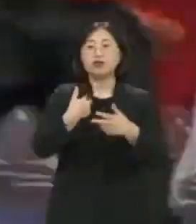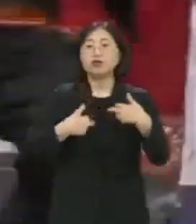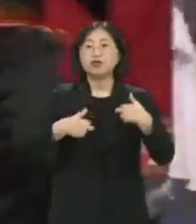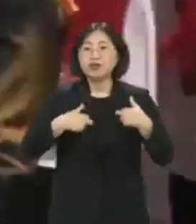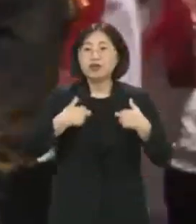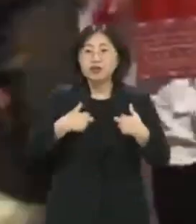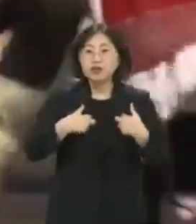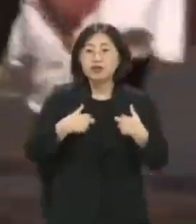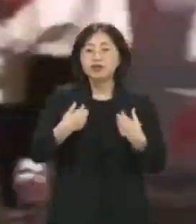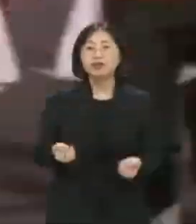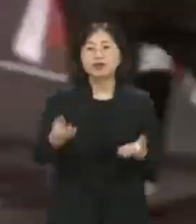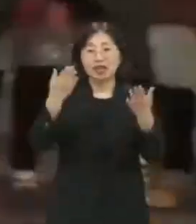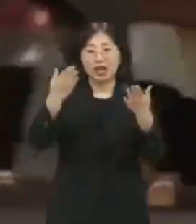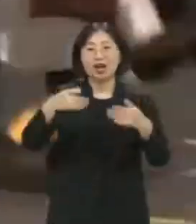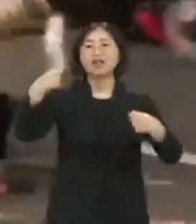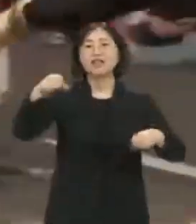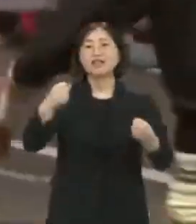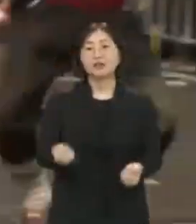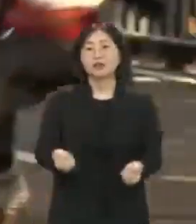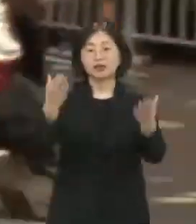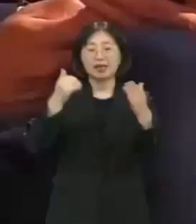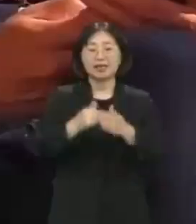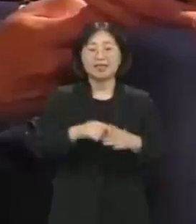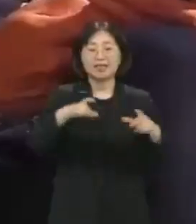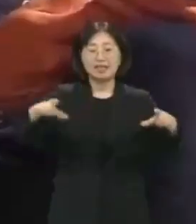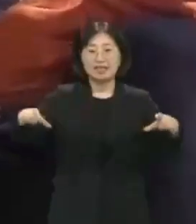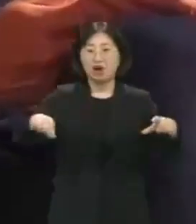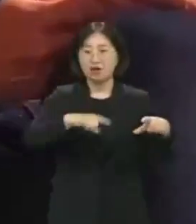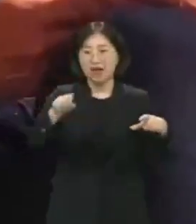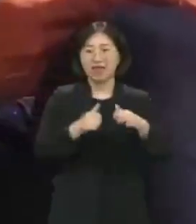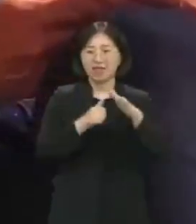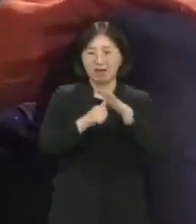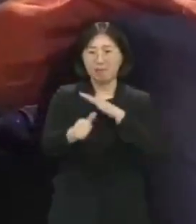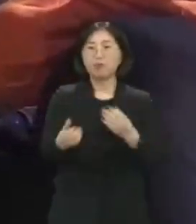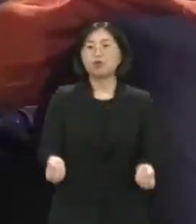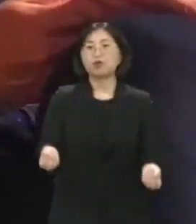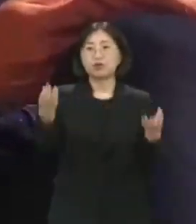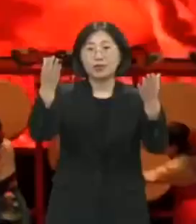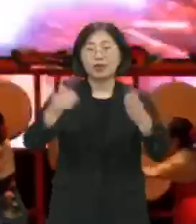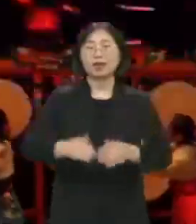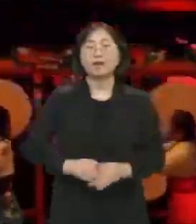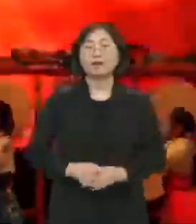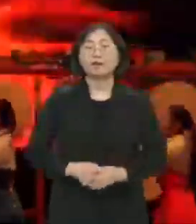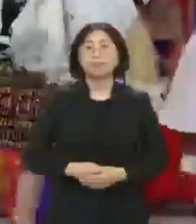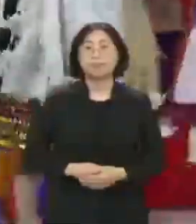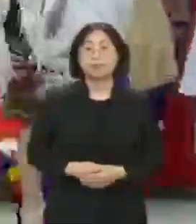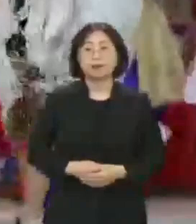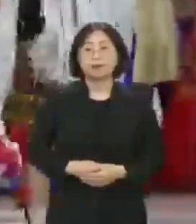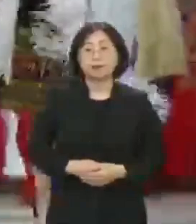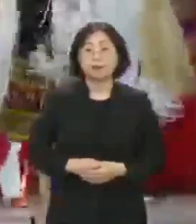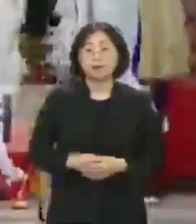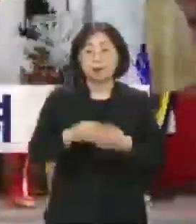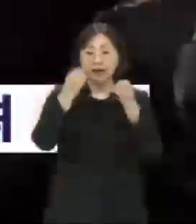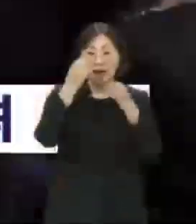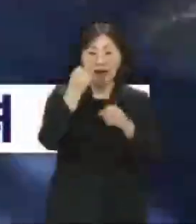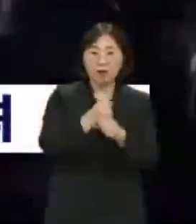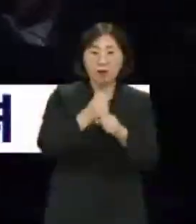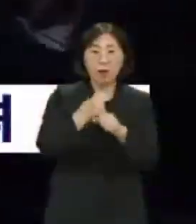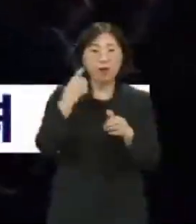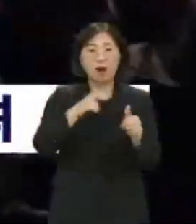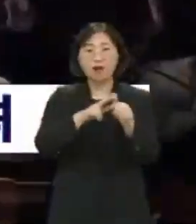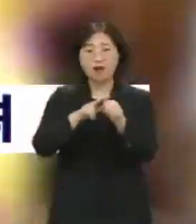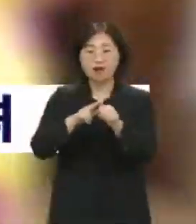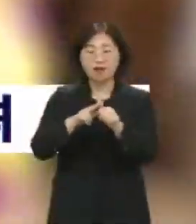전환한 천안 흥타령 축제는 지역의 대표 공연예술제입니다. 도전과 창조정신이 어우러진 춤을